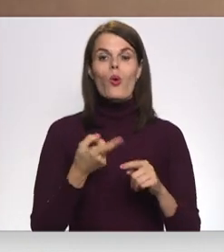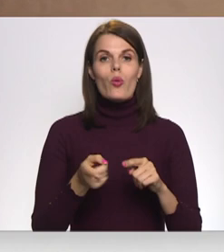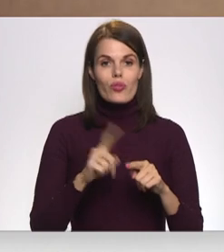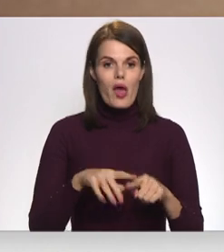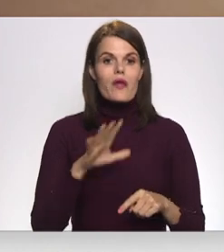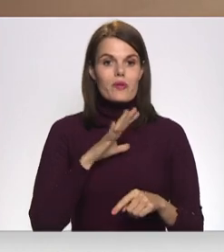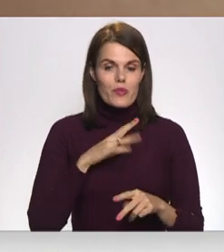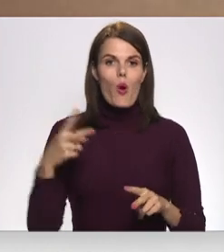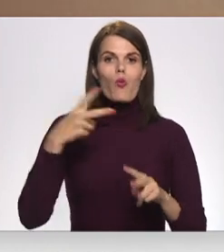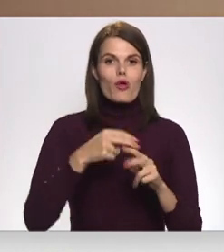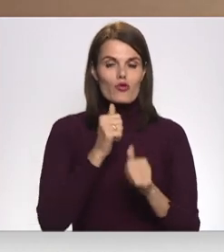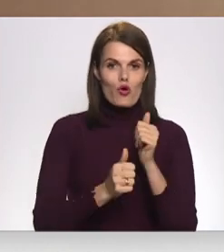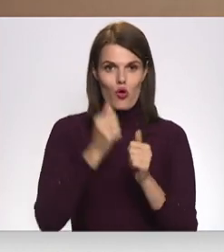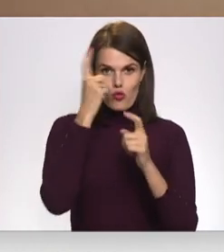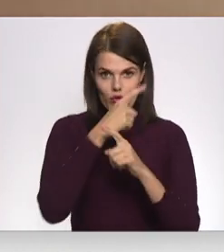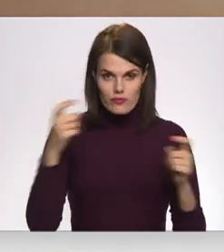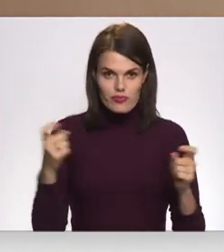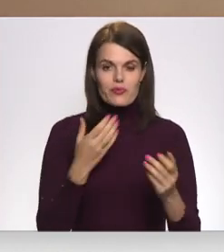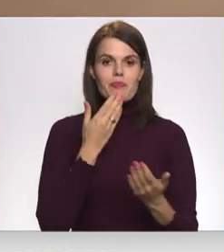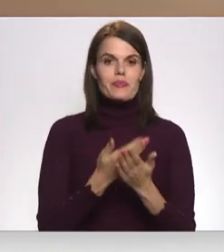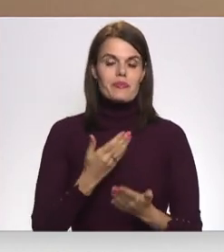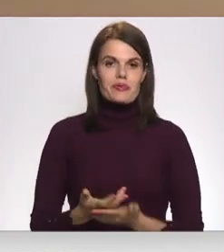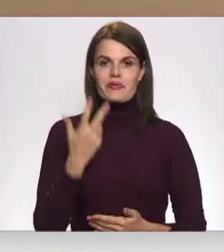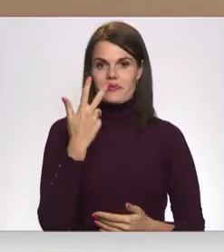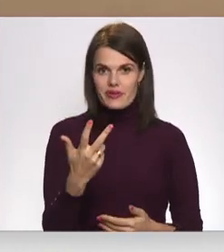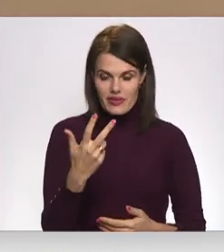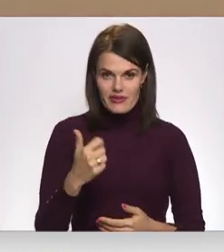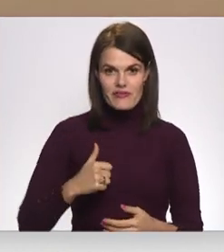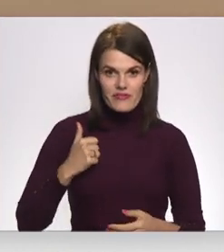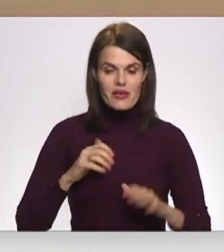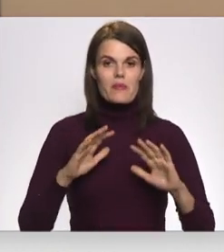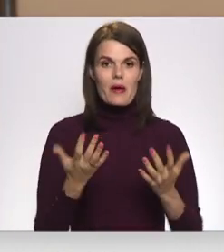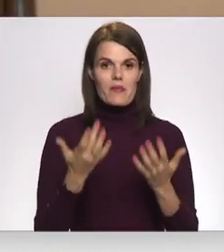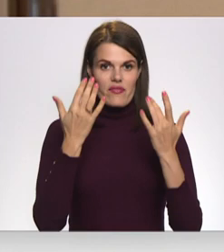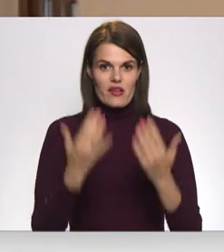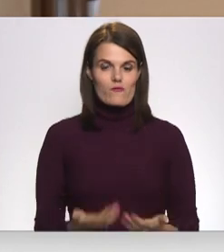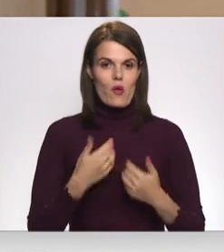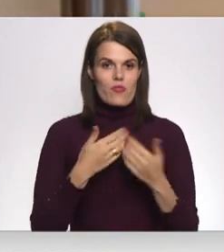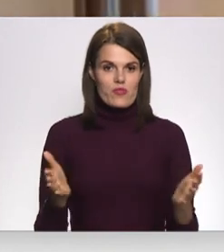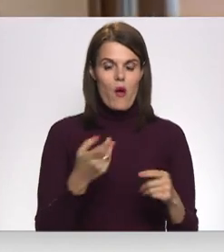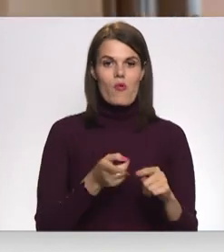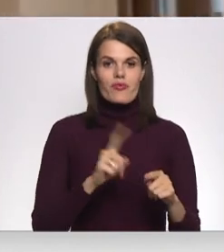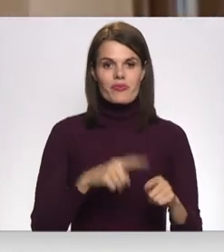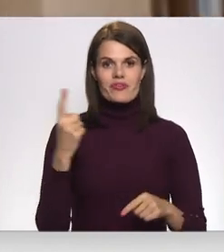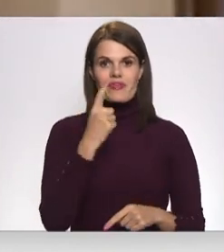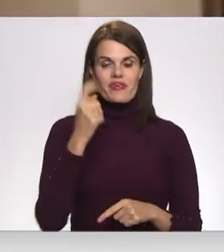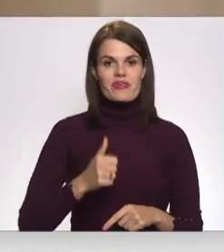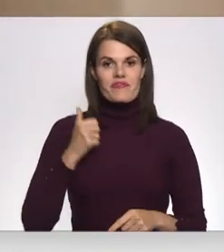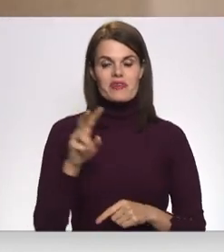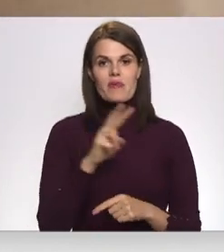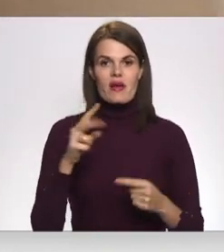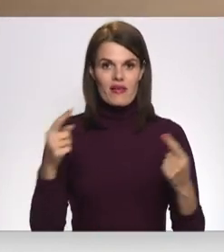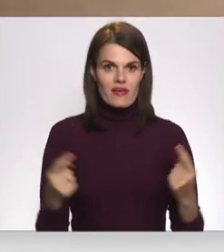sekojas nākamais konkurss, kurā pieteikušies trīs pretendenti. Tomēr rezultāts izpalicis, jo vienīgais pretendents, kas